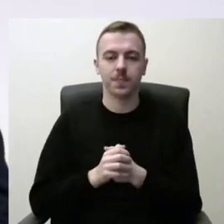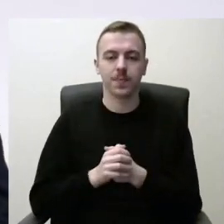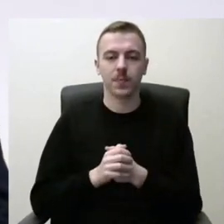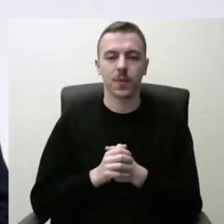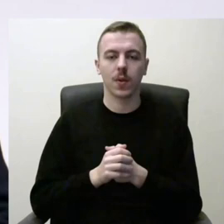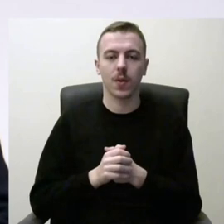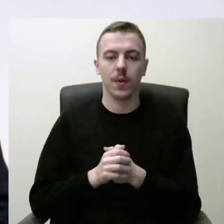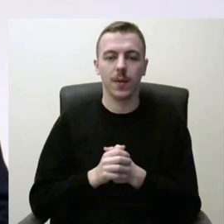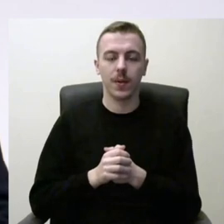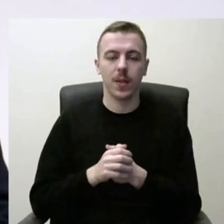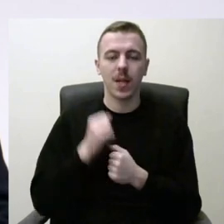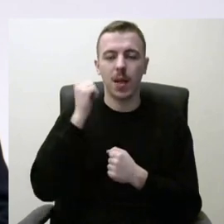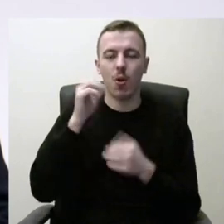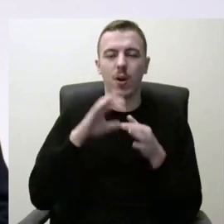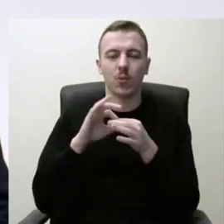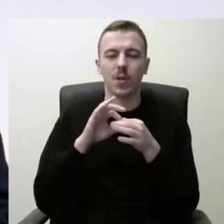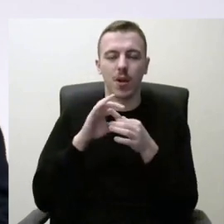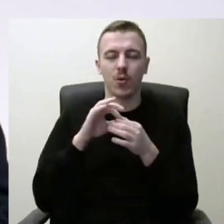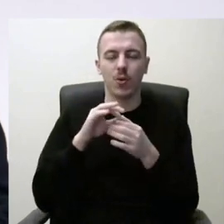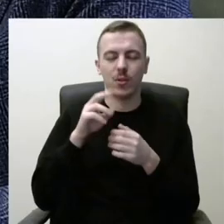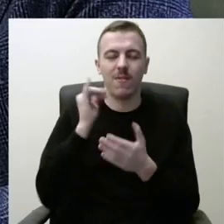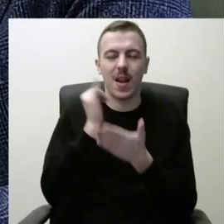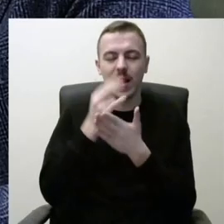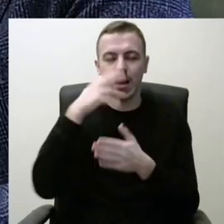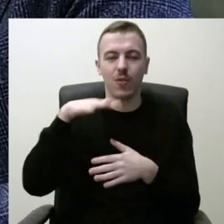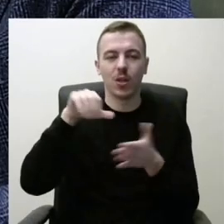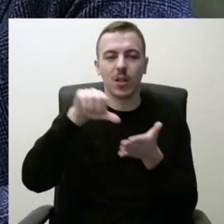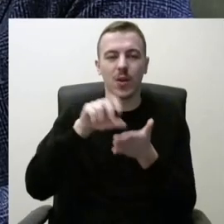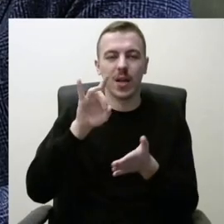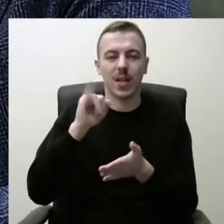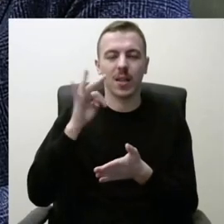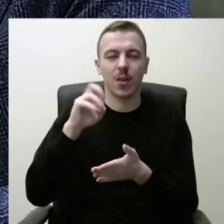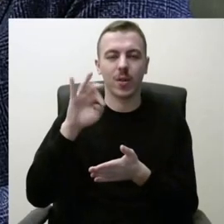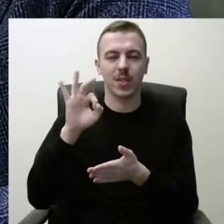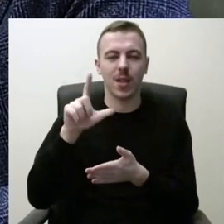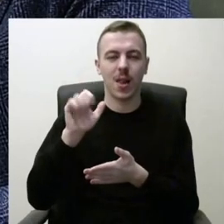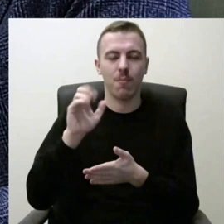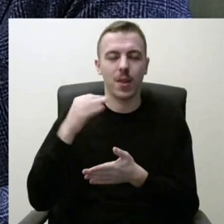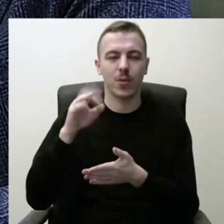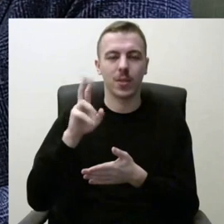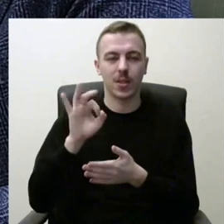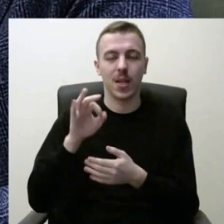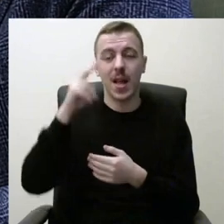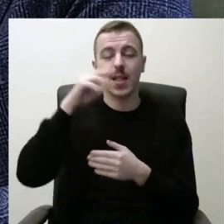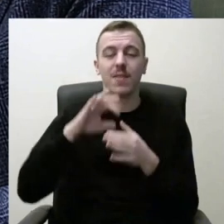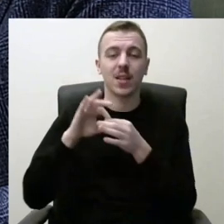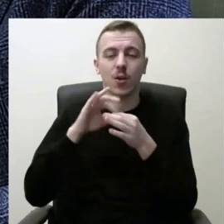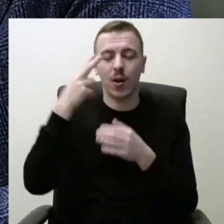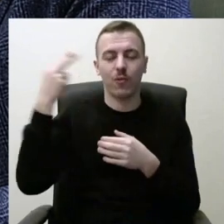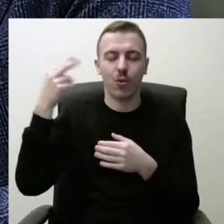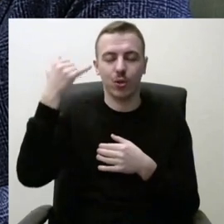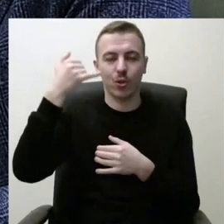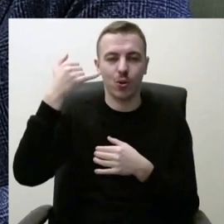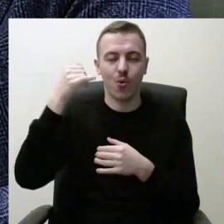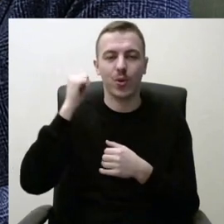yra Demokratų sąjungos vardan Lietuvos atstovas Gintautas Labanauskas, Tėvynės sąjungos Lietuvos krikščionių